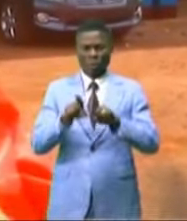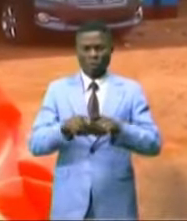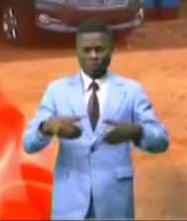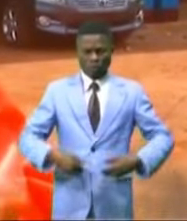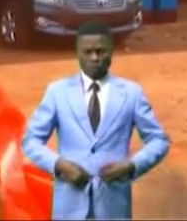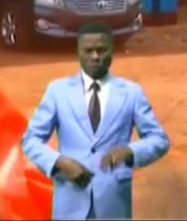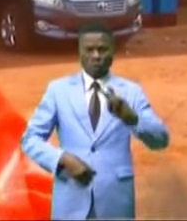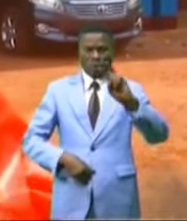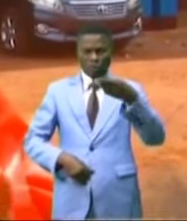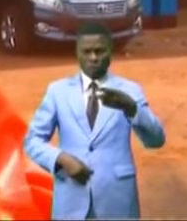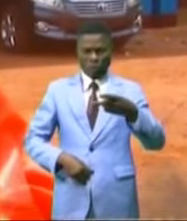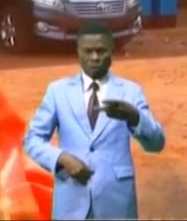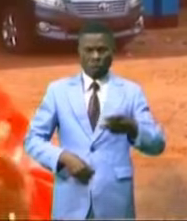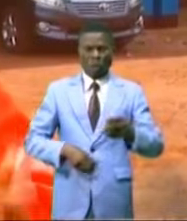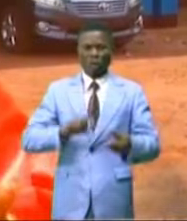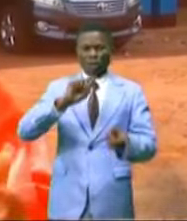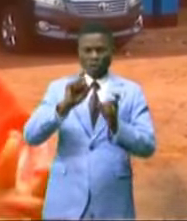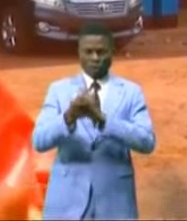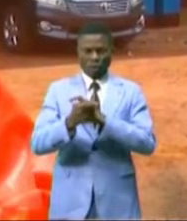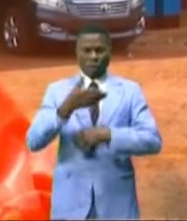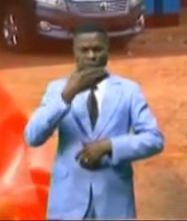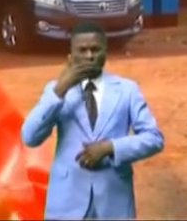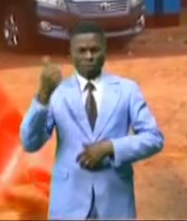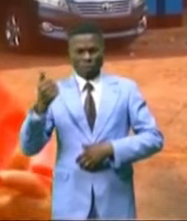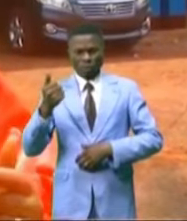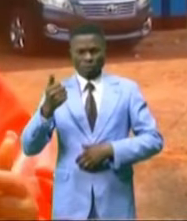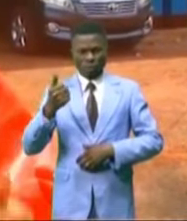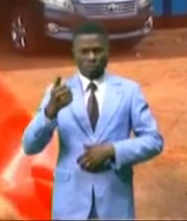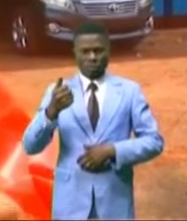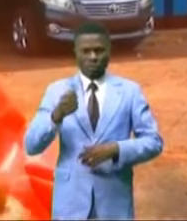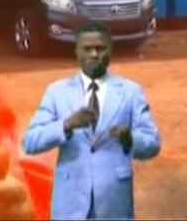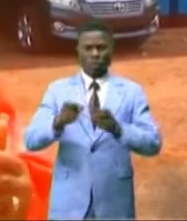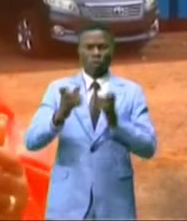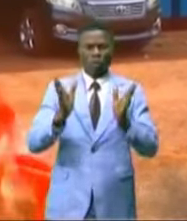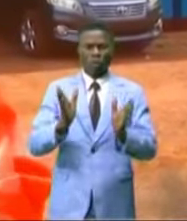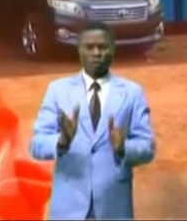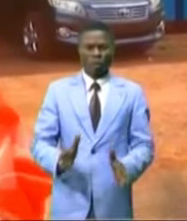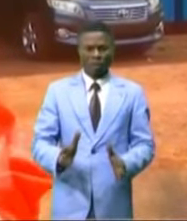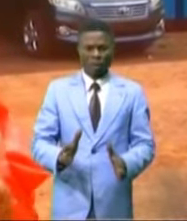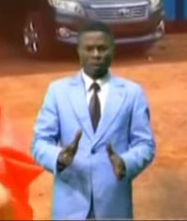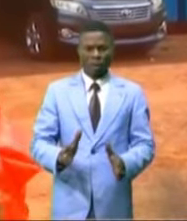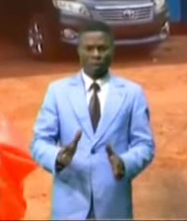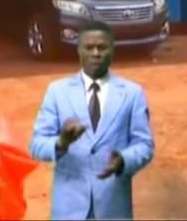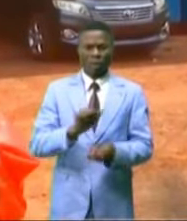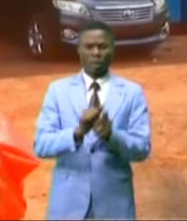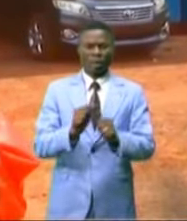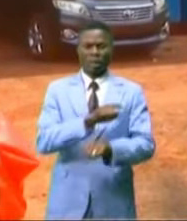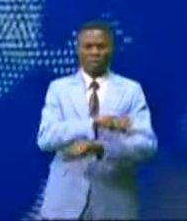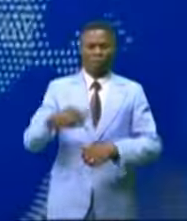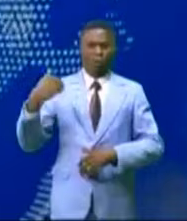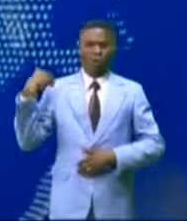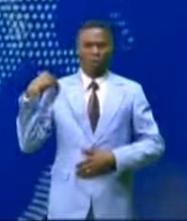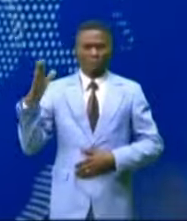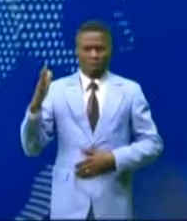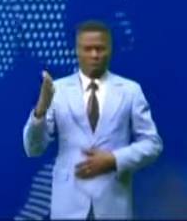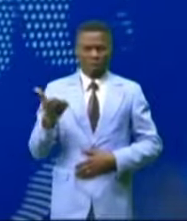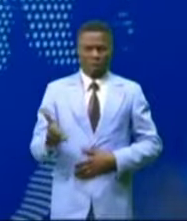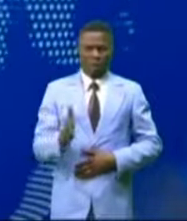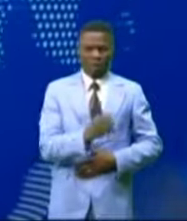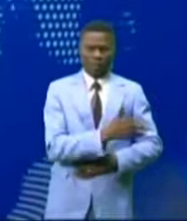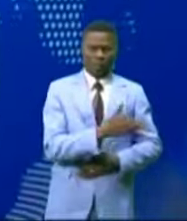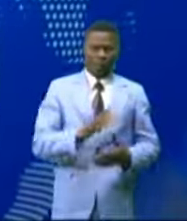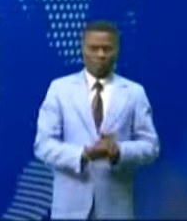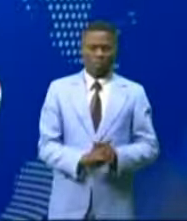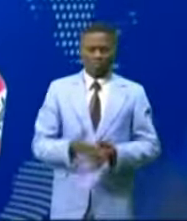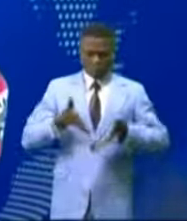segundo améliorit la bonne gouvernance dans les institutions de l'État la